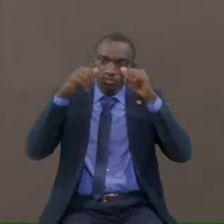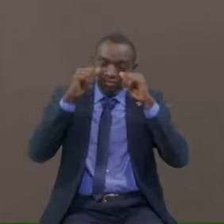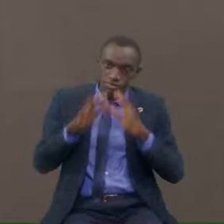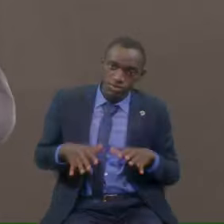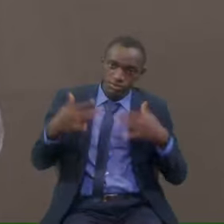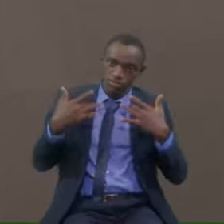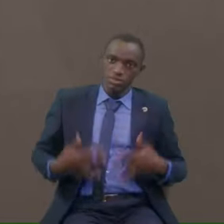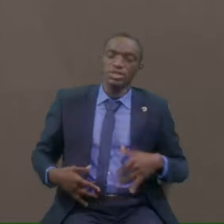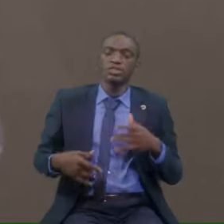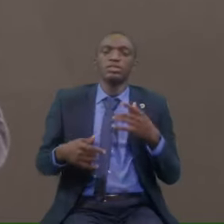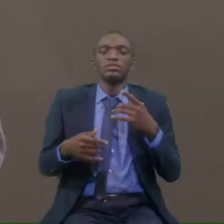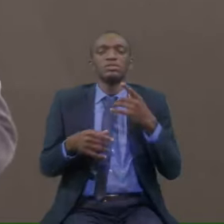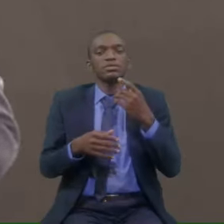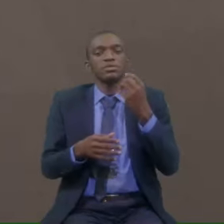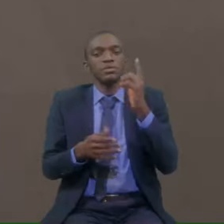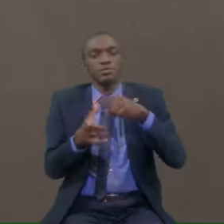si l'onction demeure,